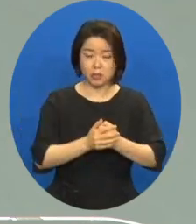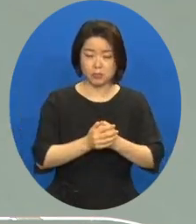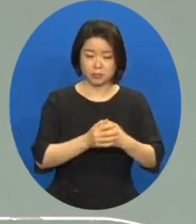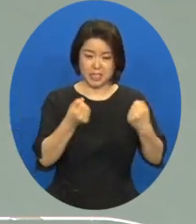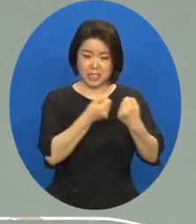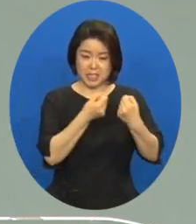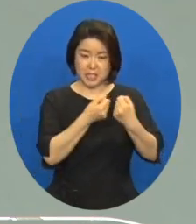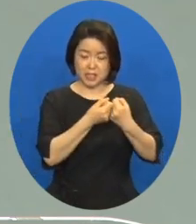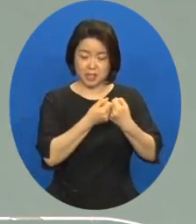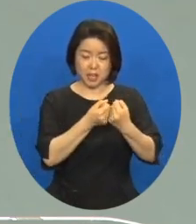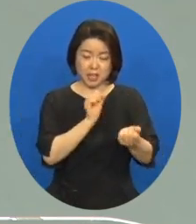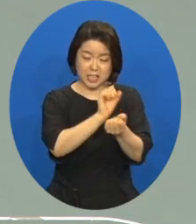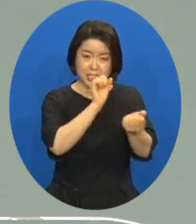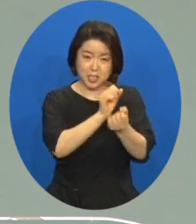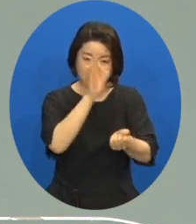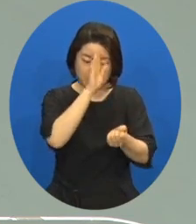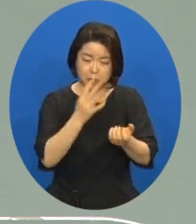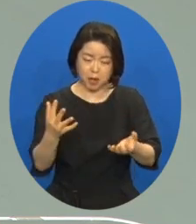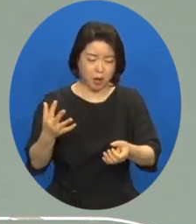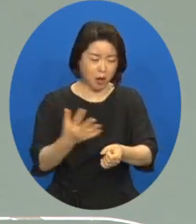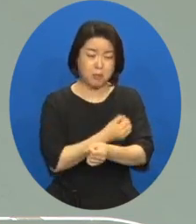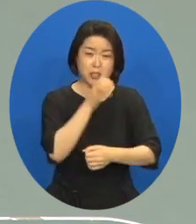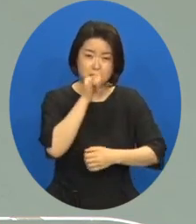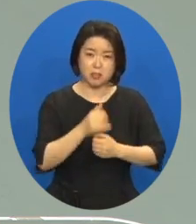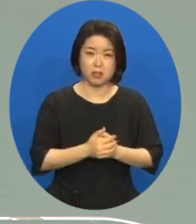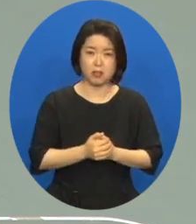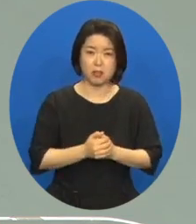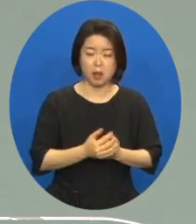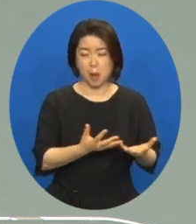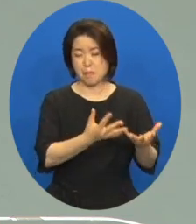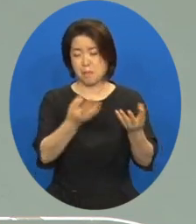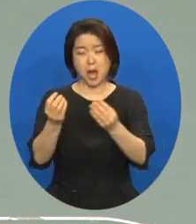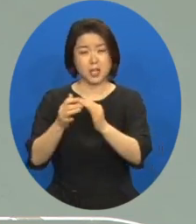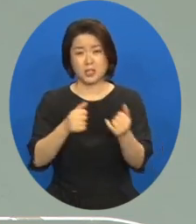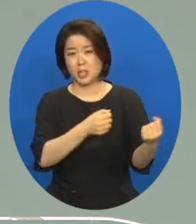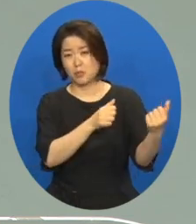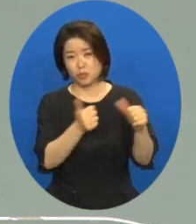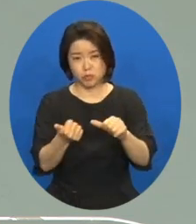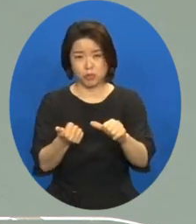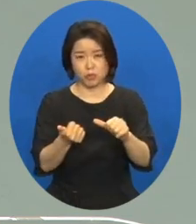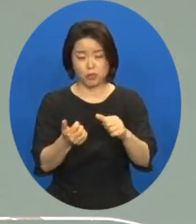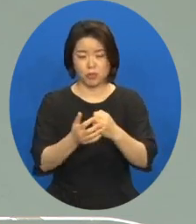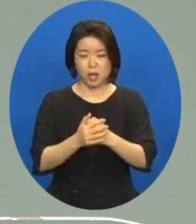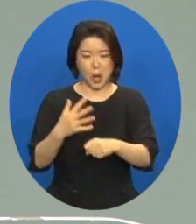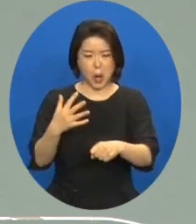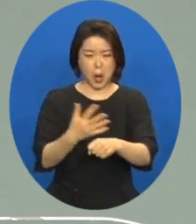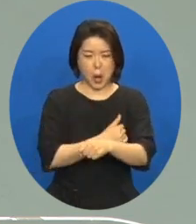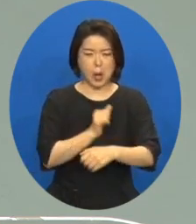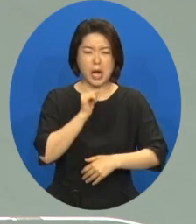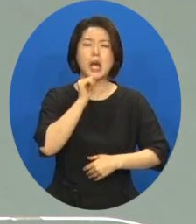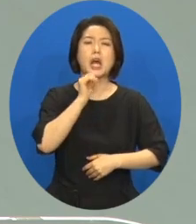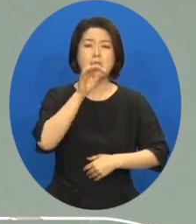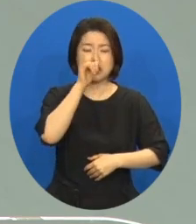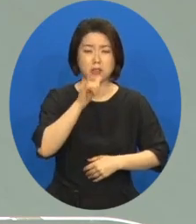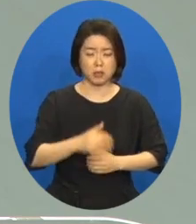전염병, 엄청난 전염병이 돌았죠. 그때도 수많은 사람이 죽고 엄청난 기근이